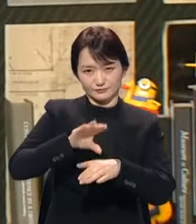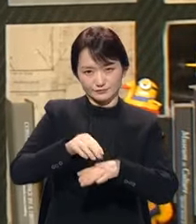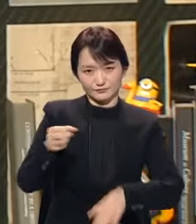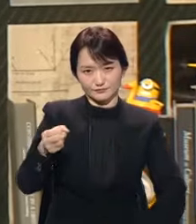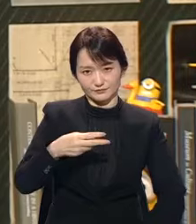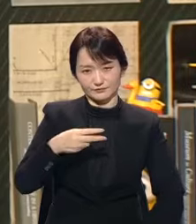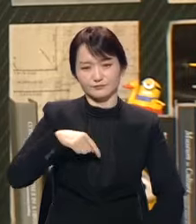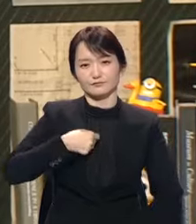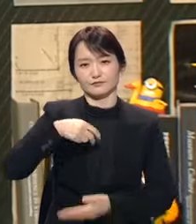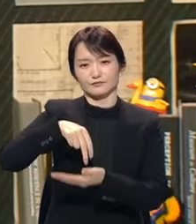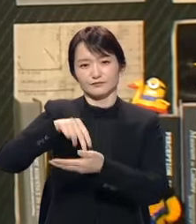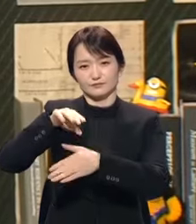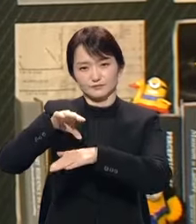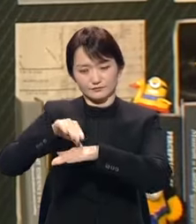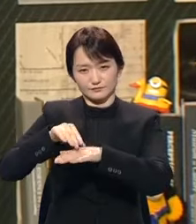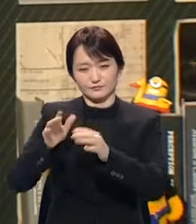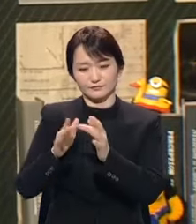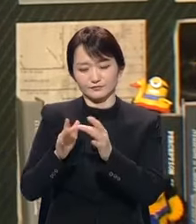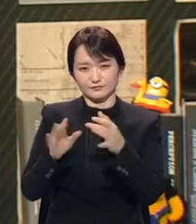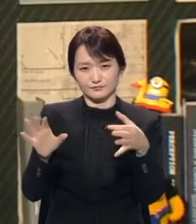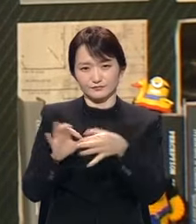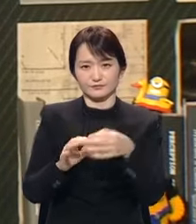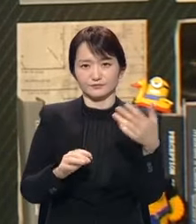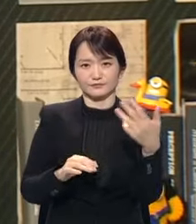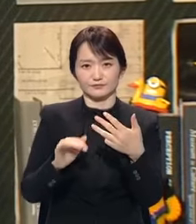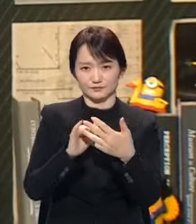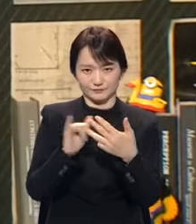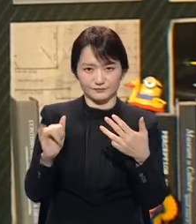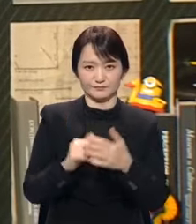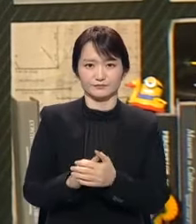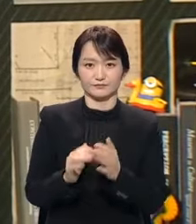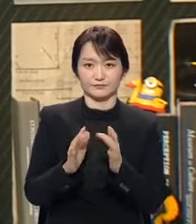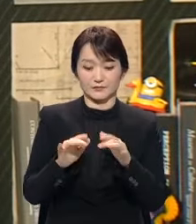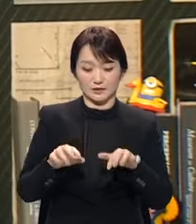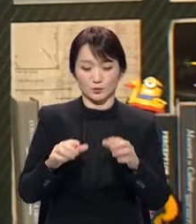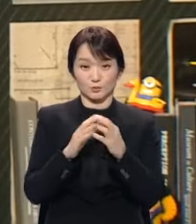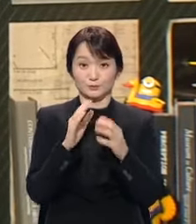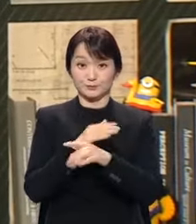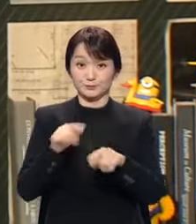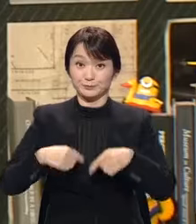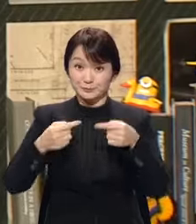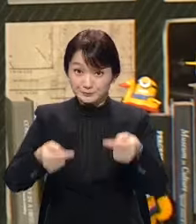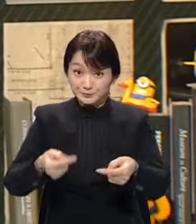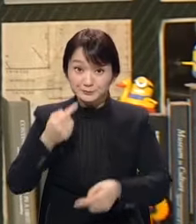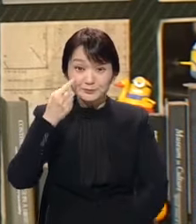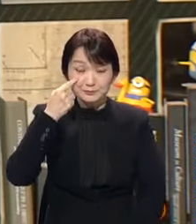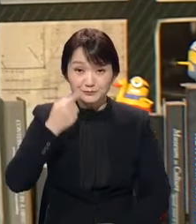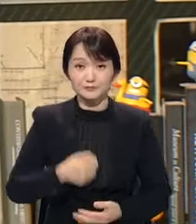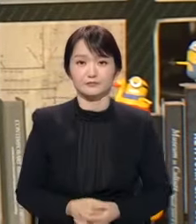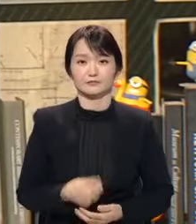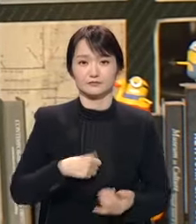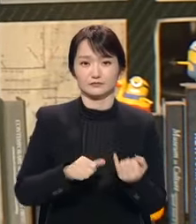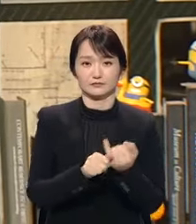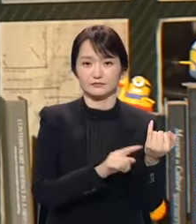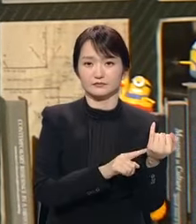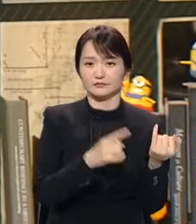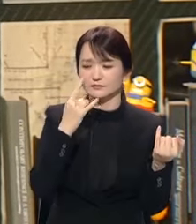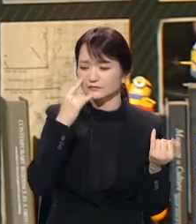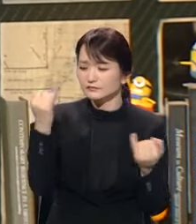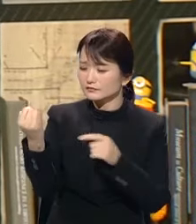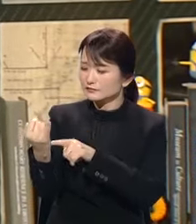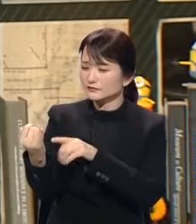사건 반장 독립 채널에서 8천여 분의 가족 여러분 함께하고 계신데요. 채팅창에 OX로 함께 참여해보시죠. 먼저 사연자 며느리입니다. 어머니